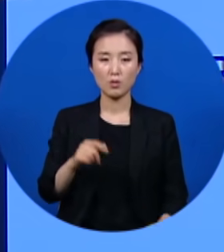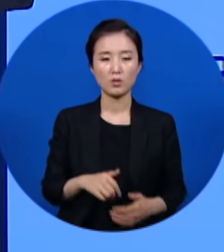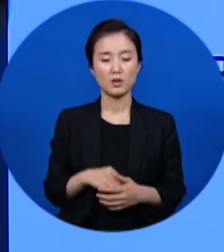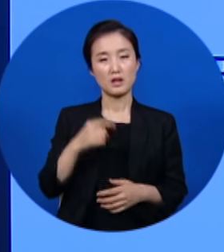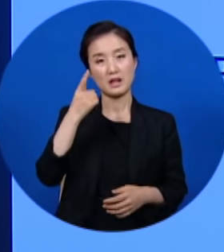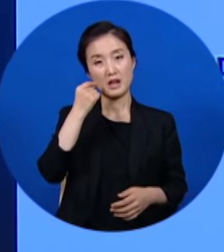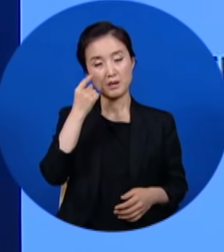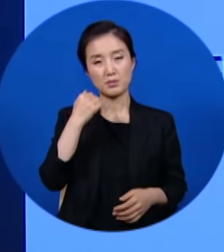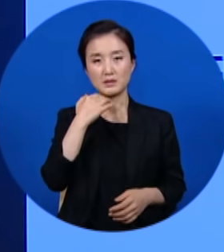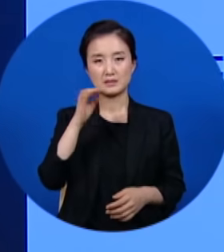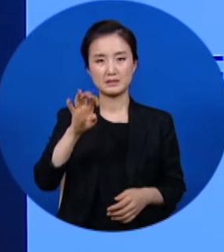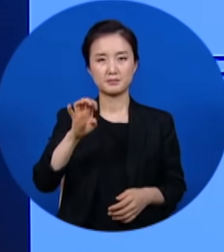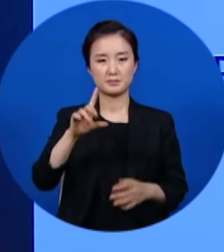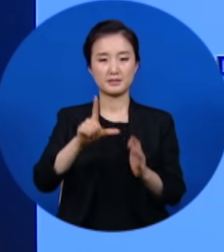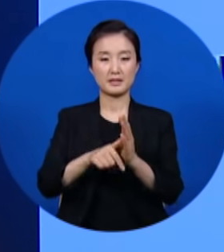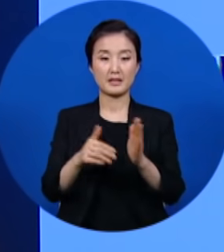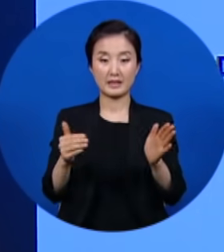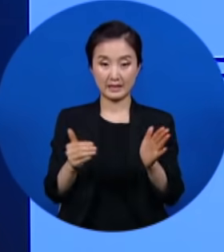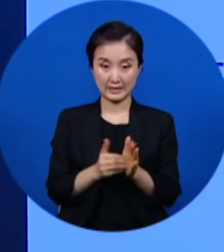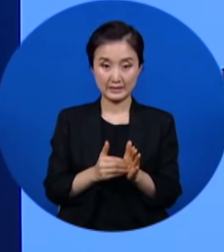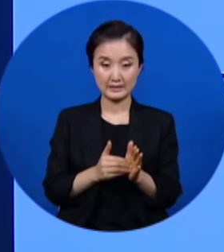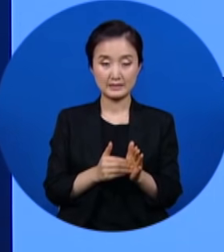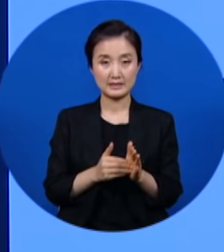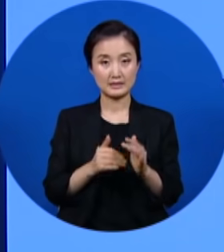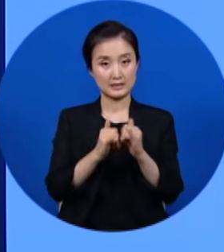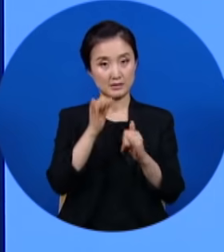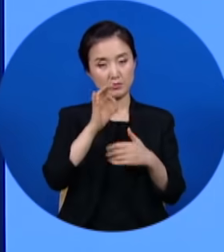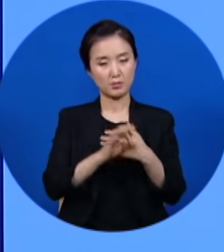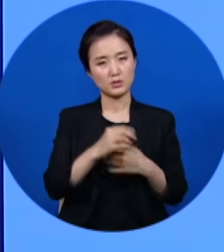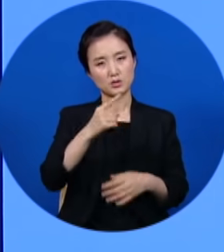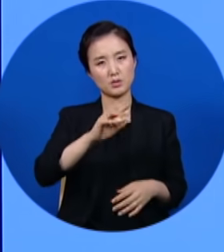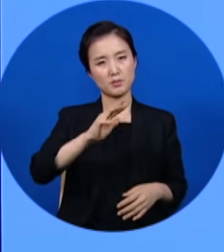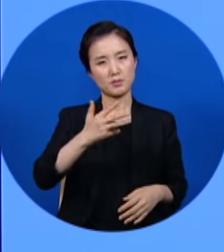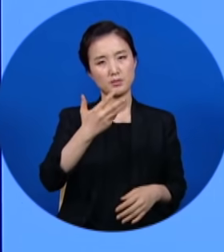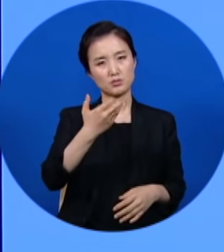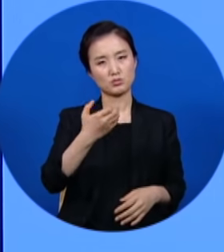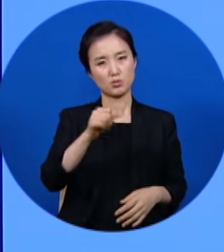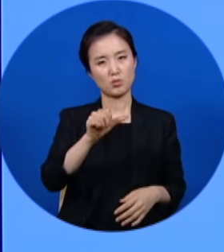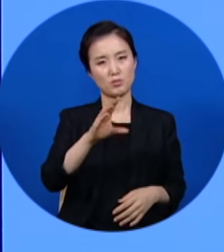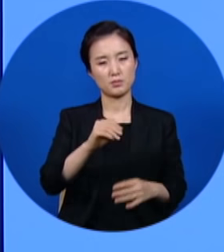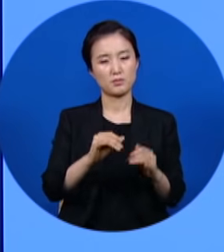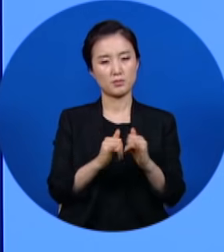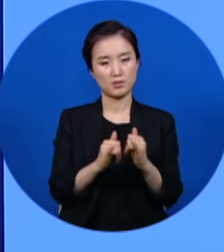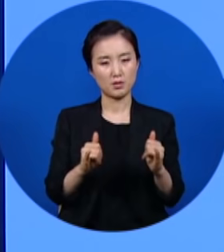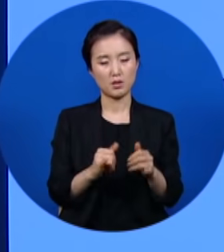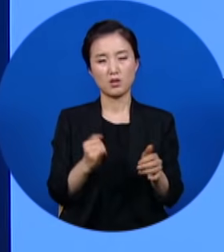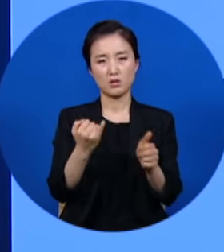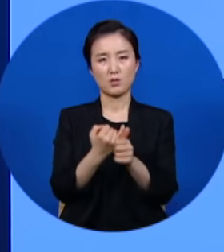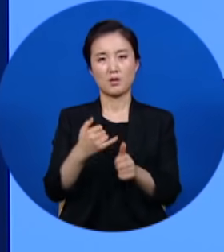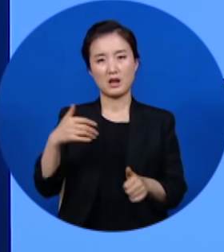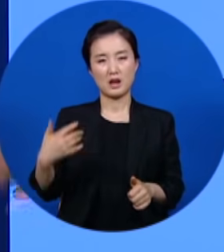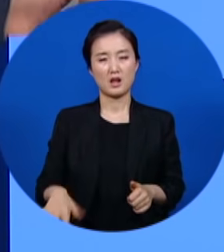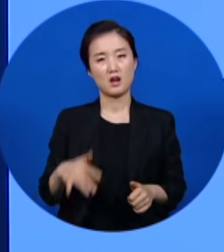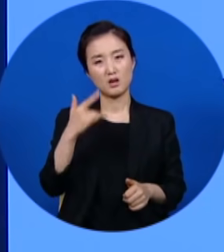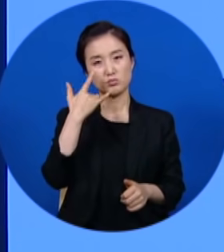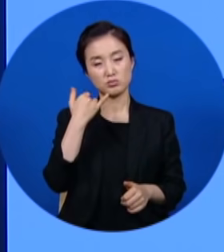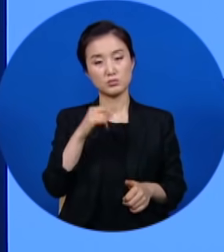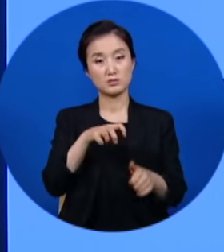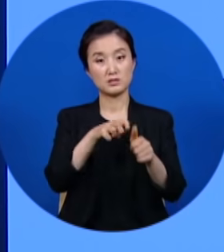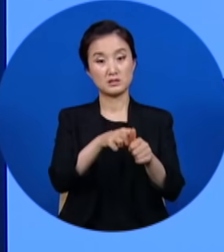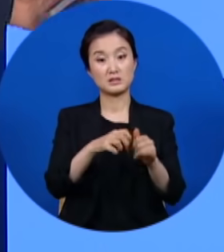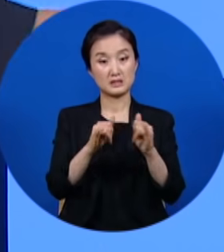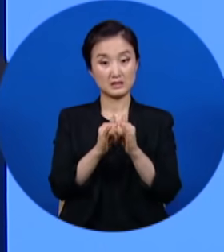44세 까지 10년 인구가 1895 만 명인데 그 중에서 결혼 안하고 부모한테 얹어 사는 기생충